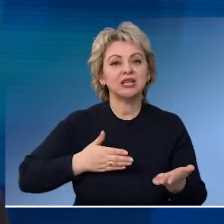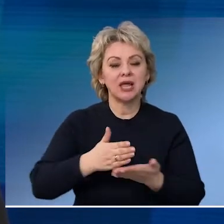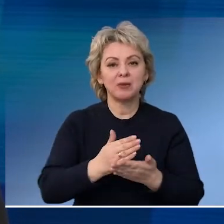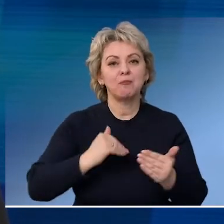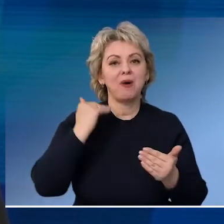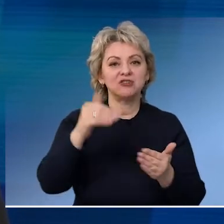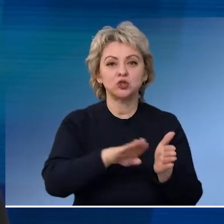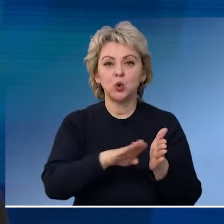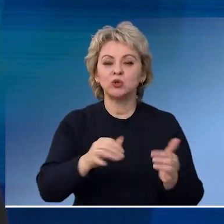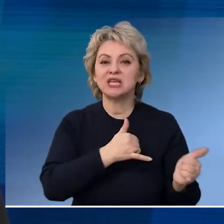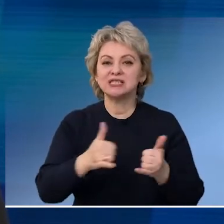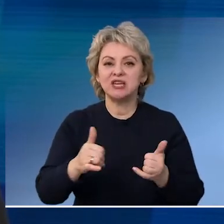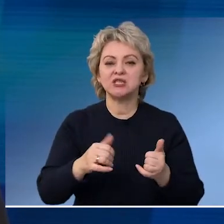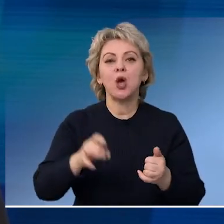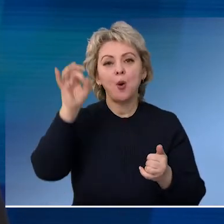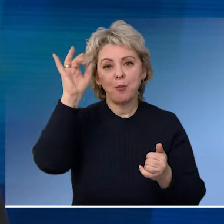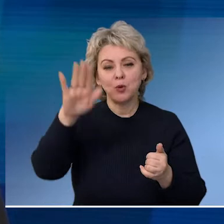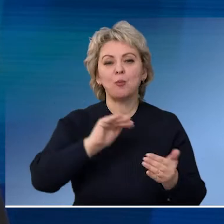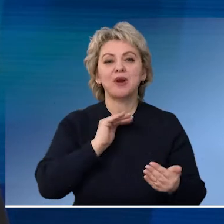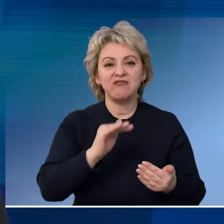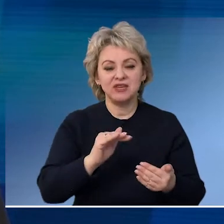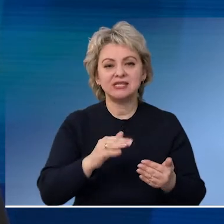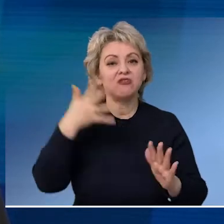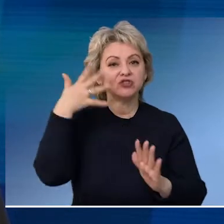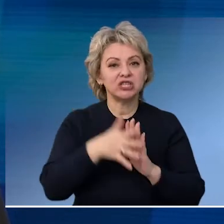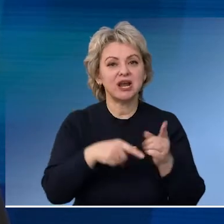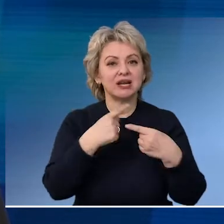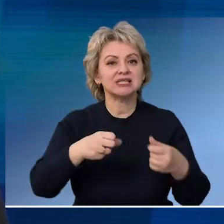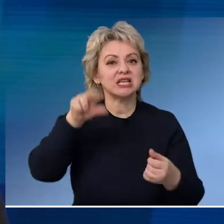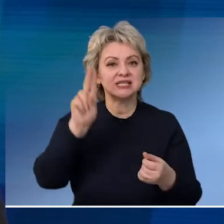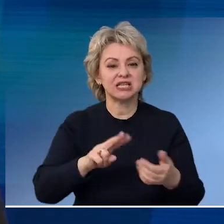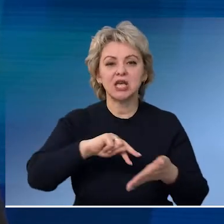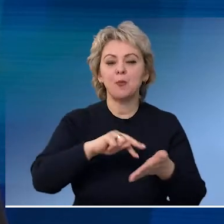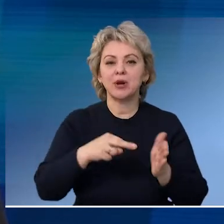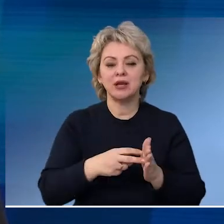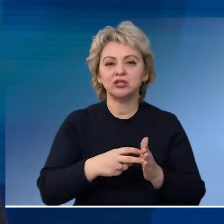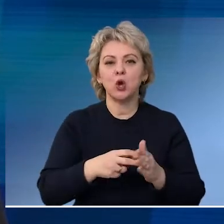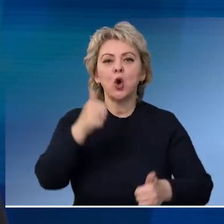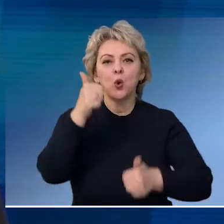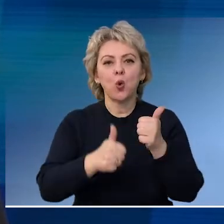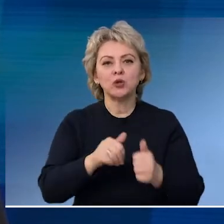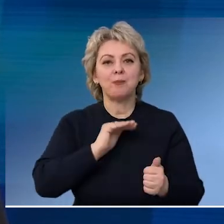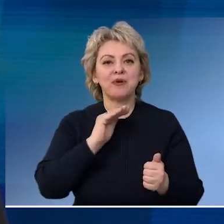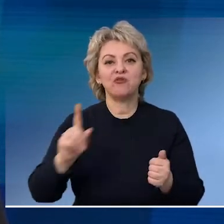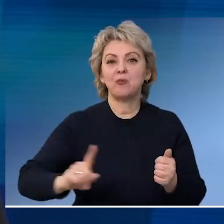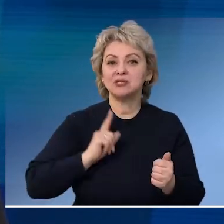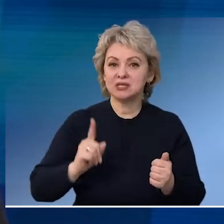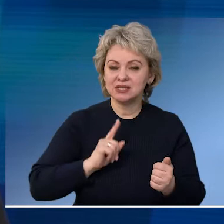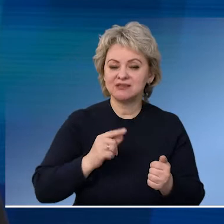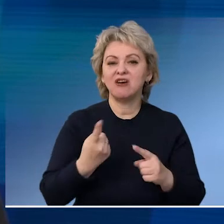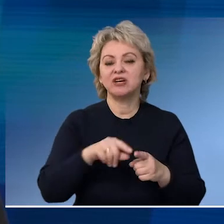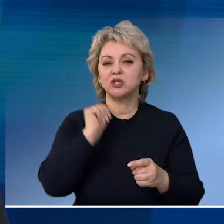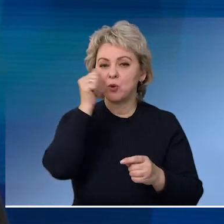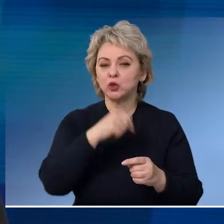которые направлены на повышение уровня сервиса, на популяризацию профессии, внедряя разные социальные проекты и конкурсы профессионального